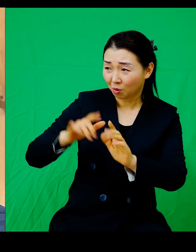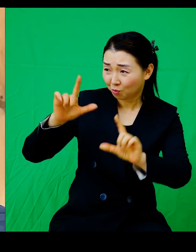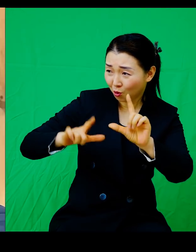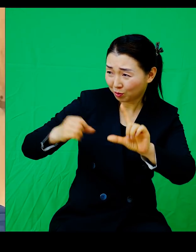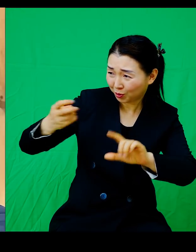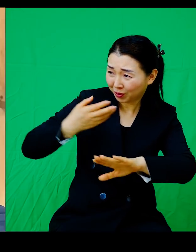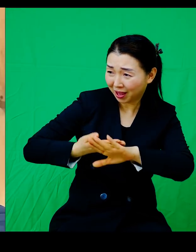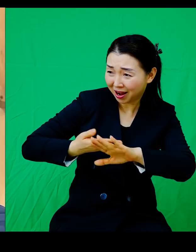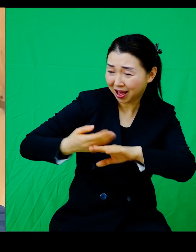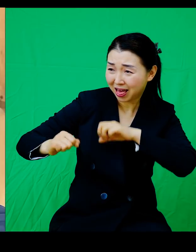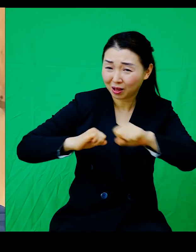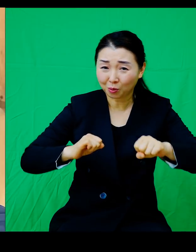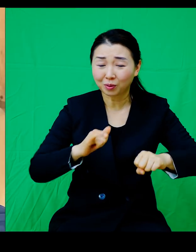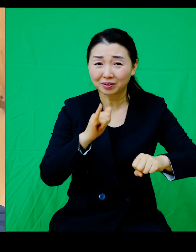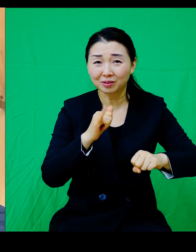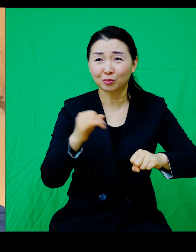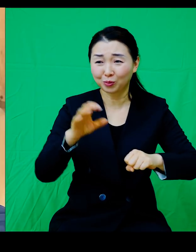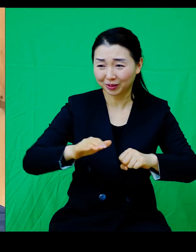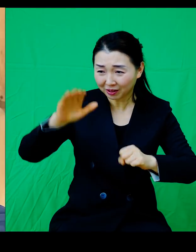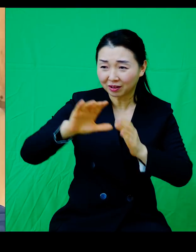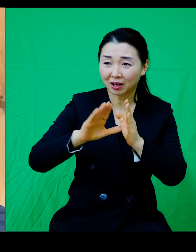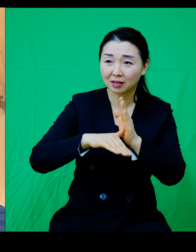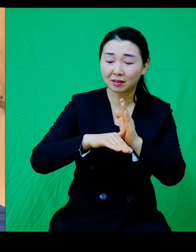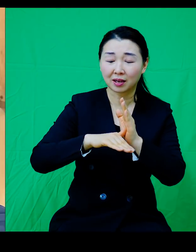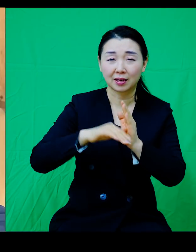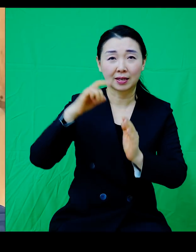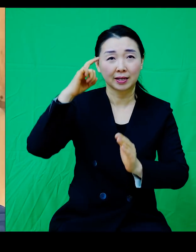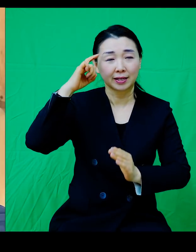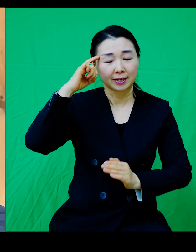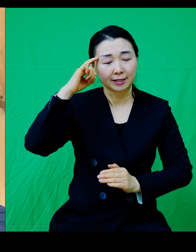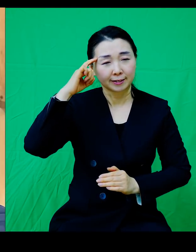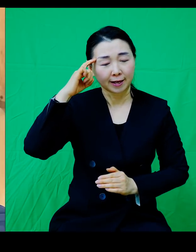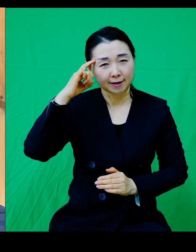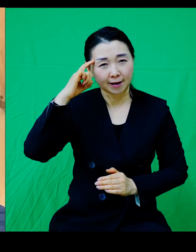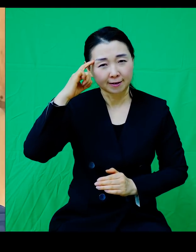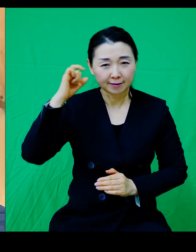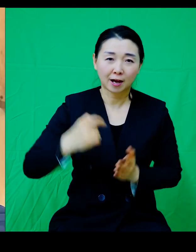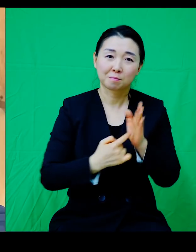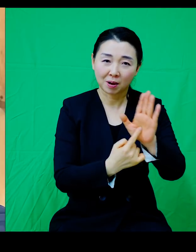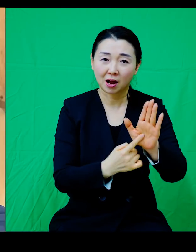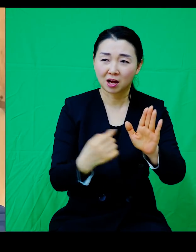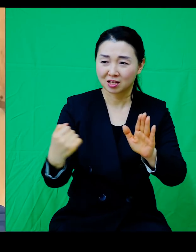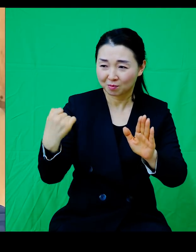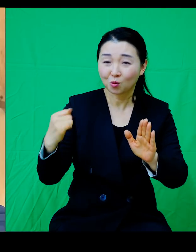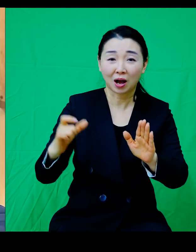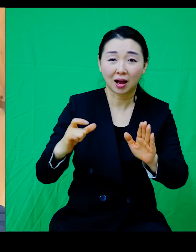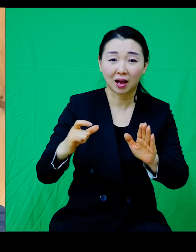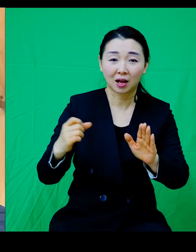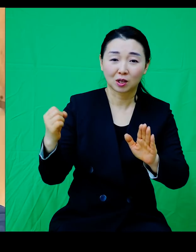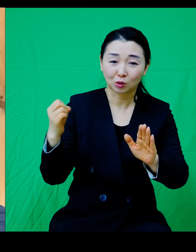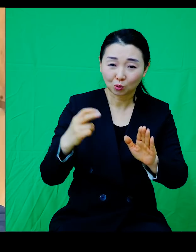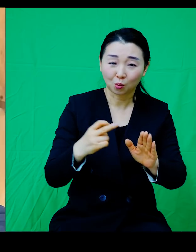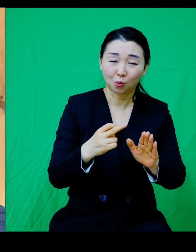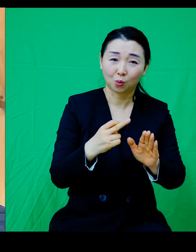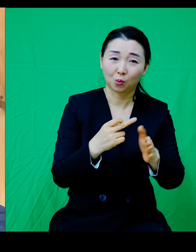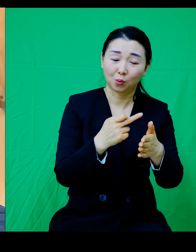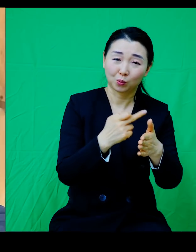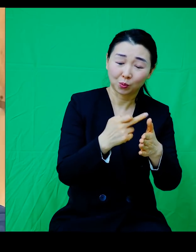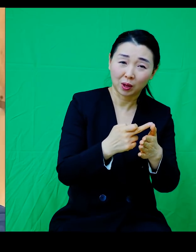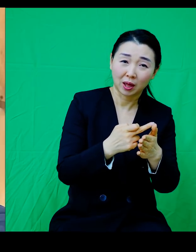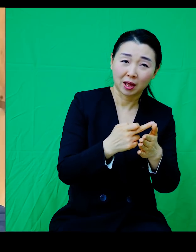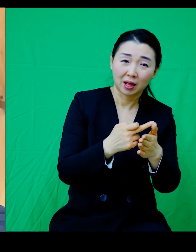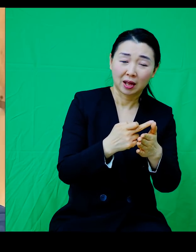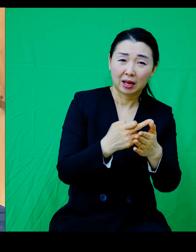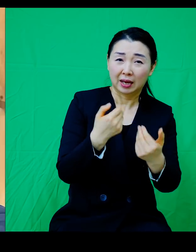보여줄 거고, 네, 이제 성장하면서 자기 주장도 세지고 힘도 세지고, 또 진유와 또